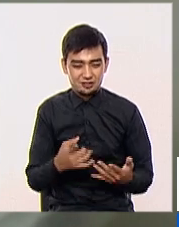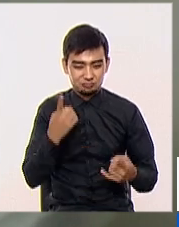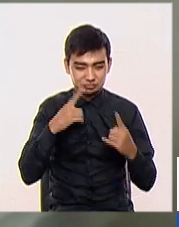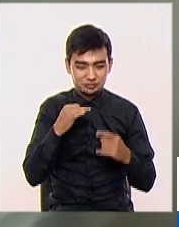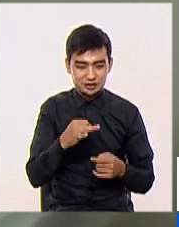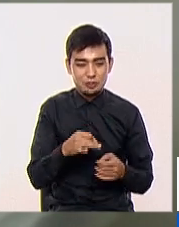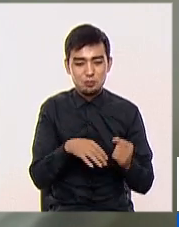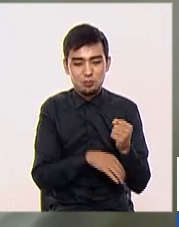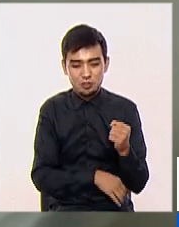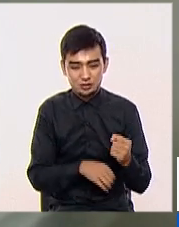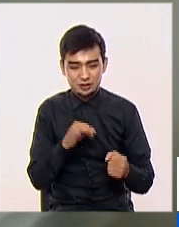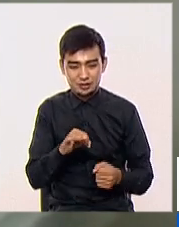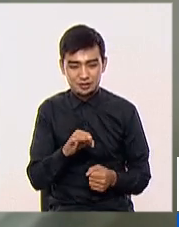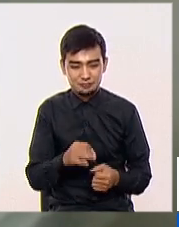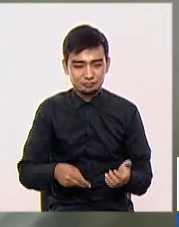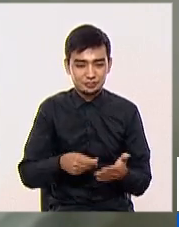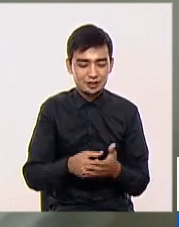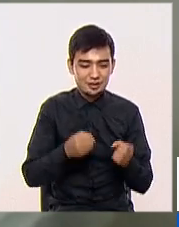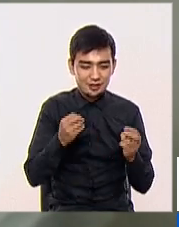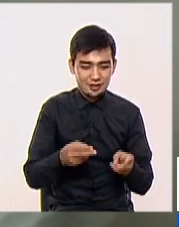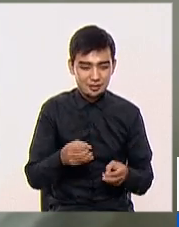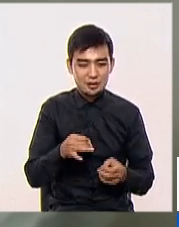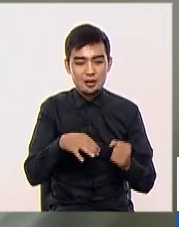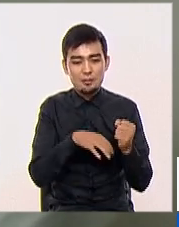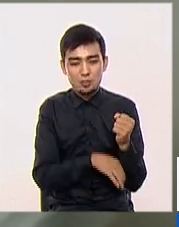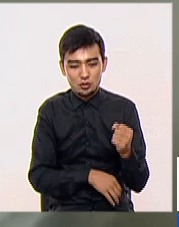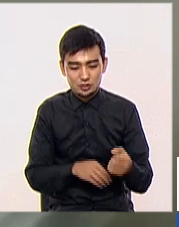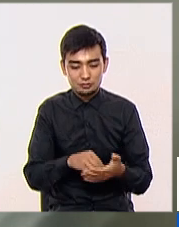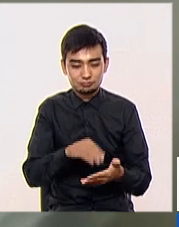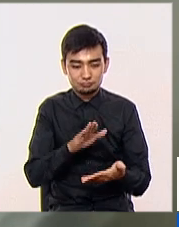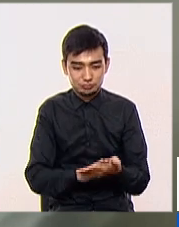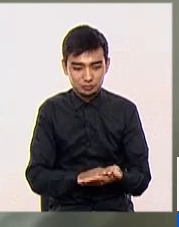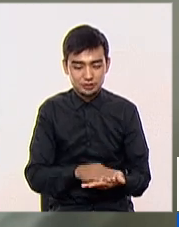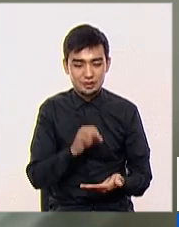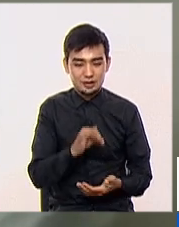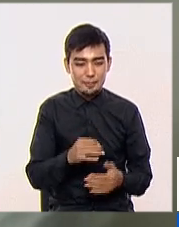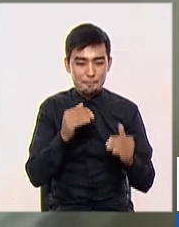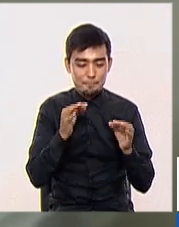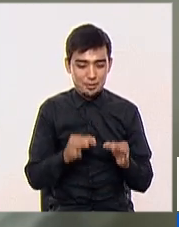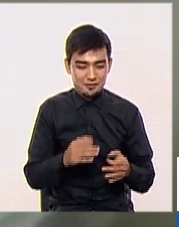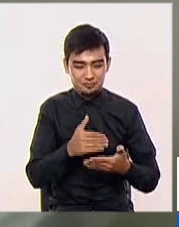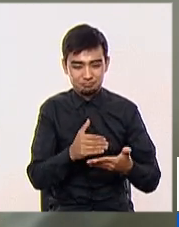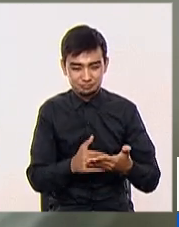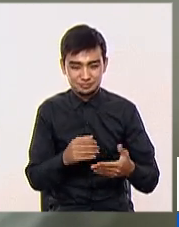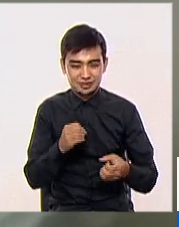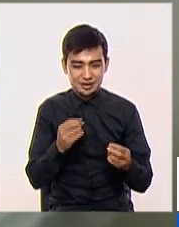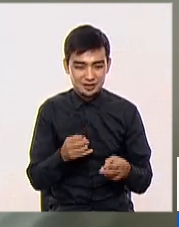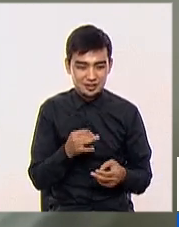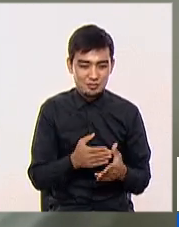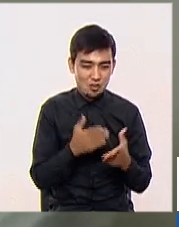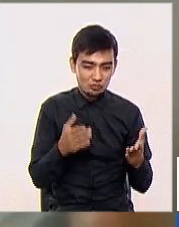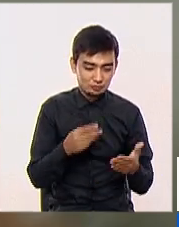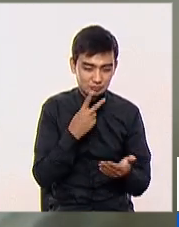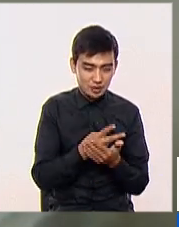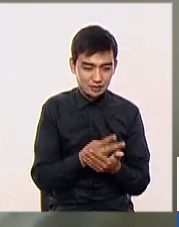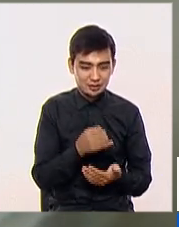методов тарифообразования и методам оплаты. После этого уже установить правильные тарифы, корректные. Это не значит, что они должны быть большие, но это значит, что они